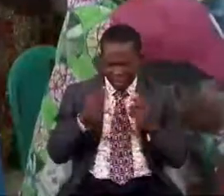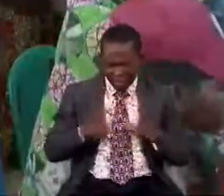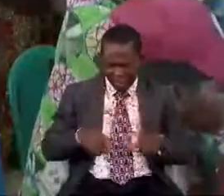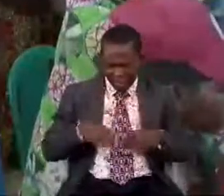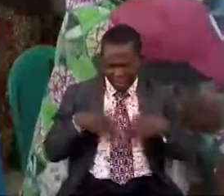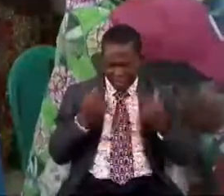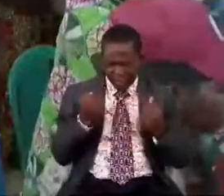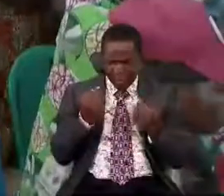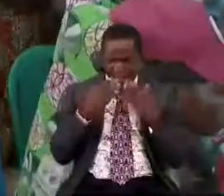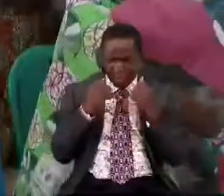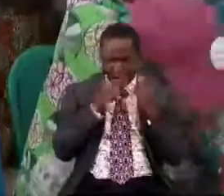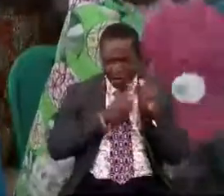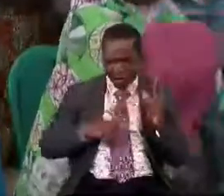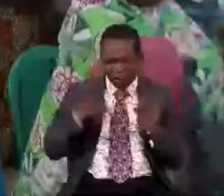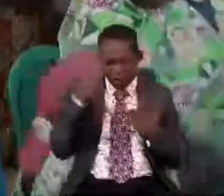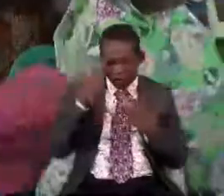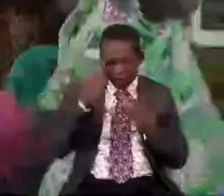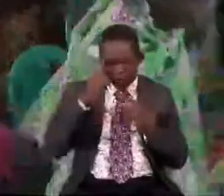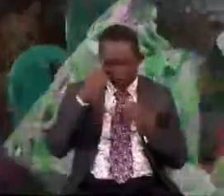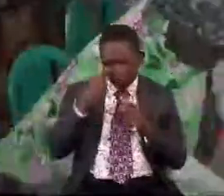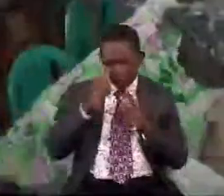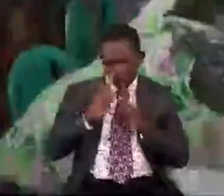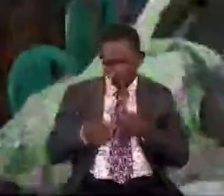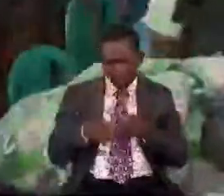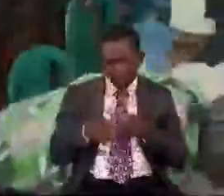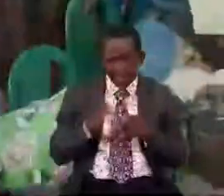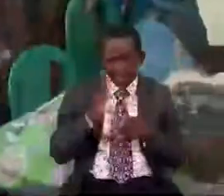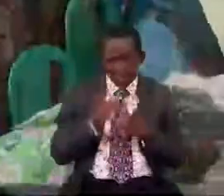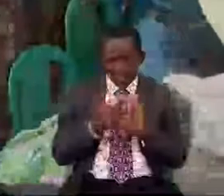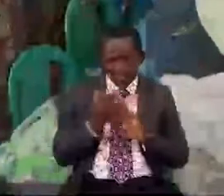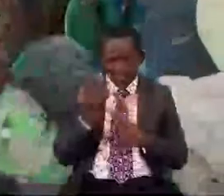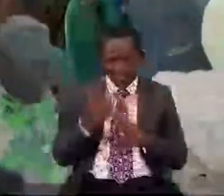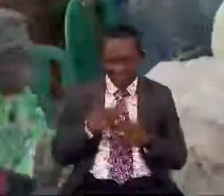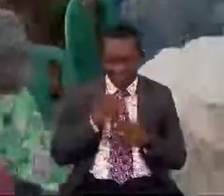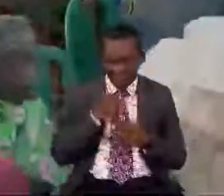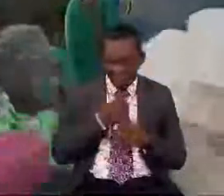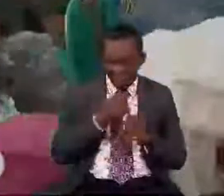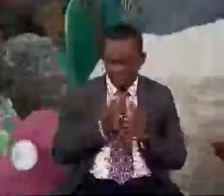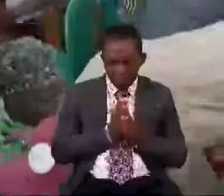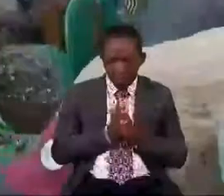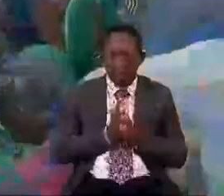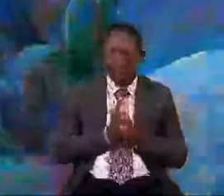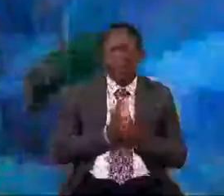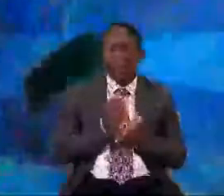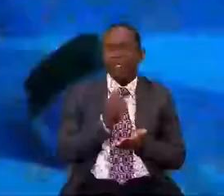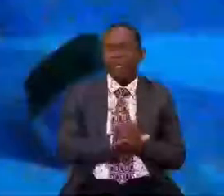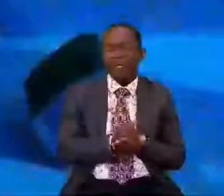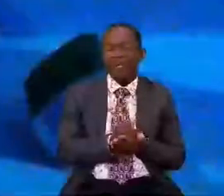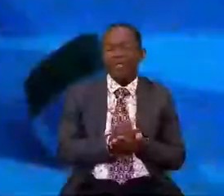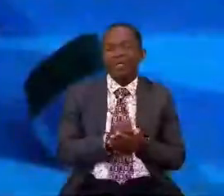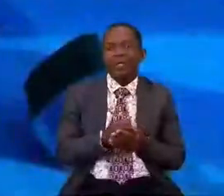prions. Que Dieu vous bénisse pour vous asseoir. Nous avons commencé le